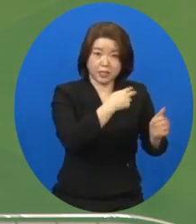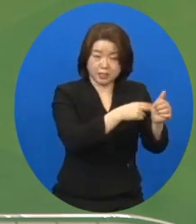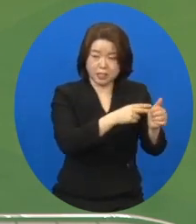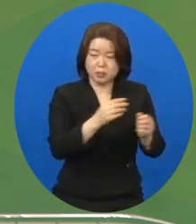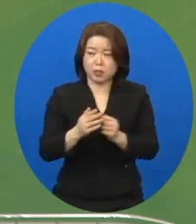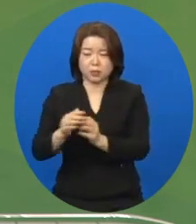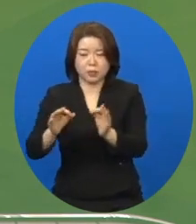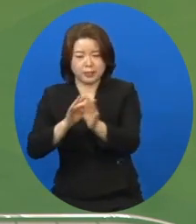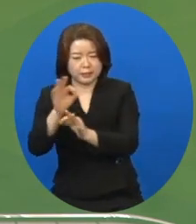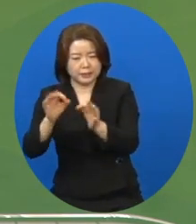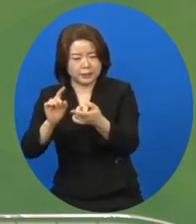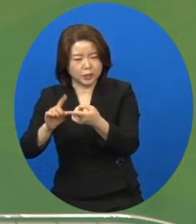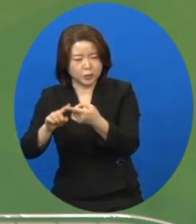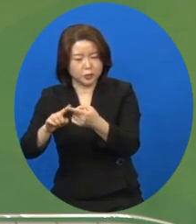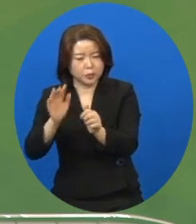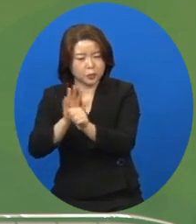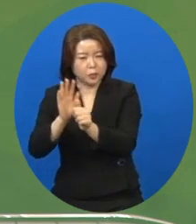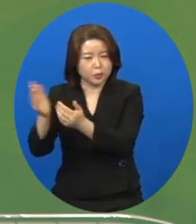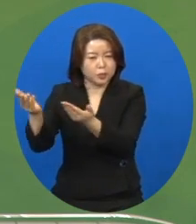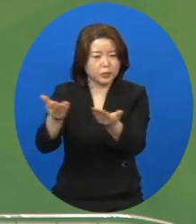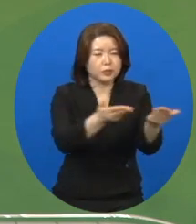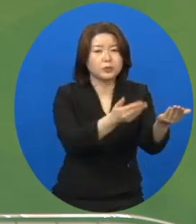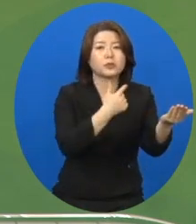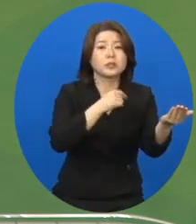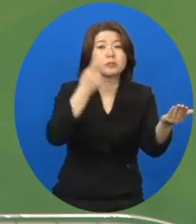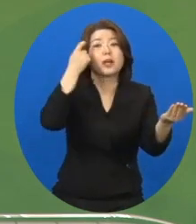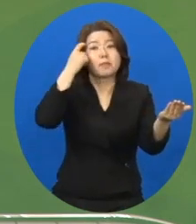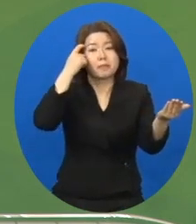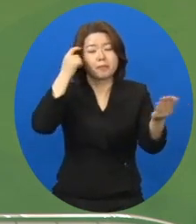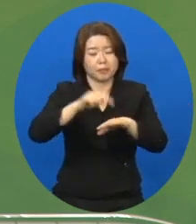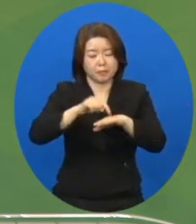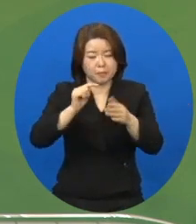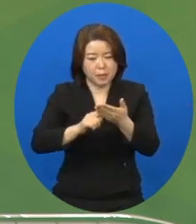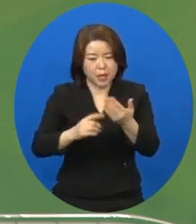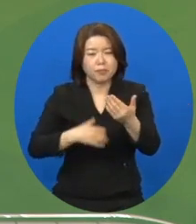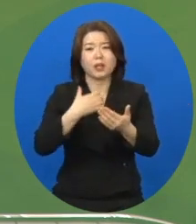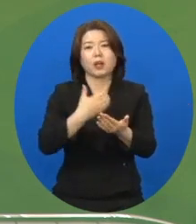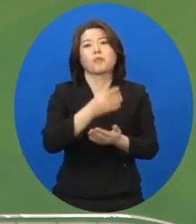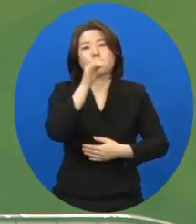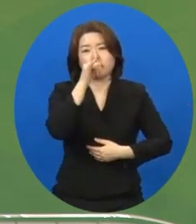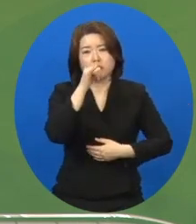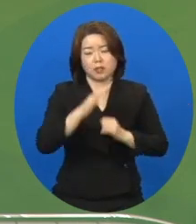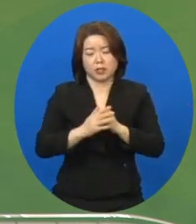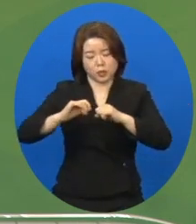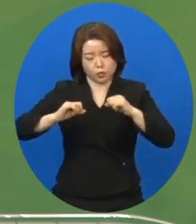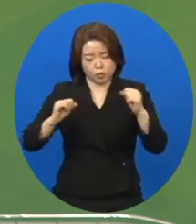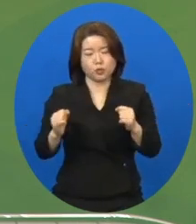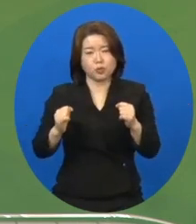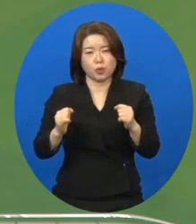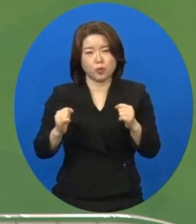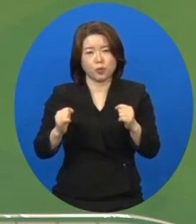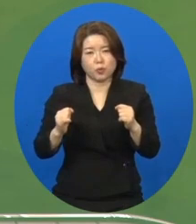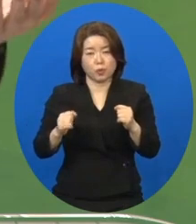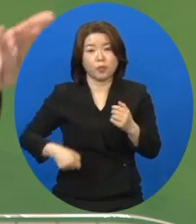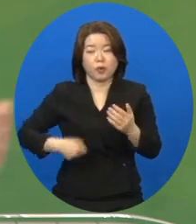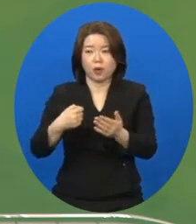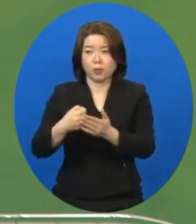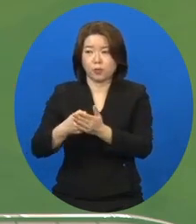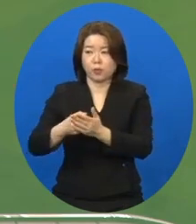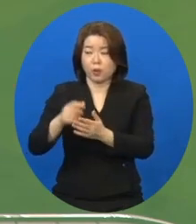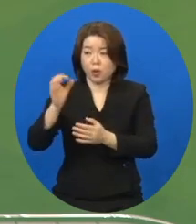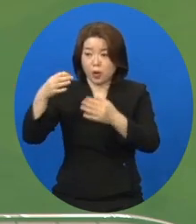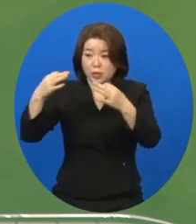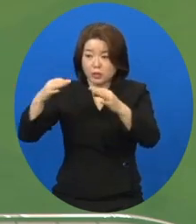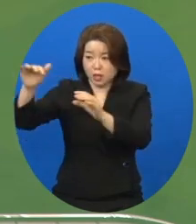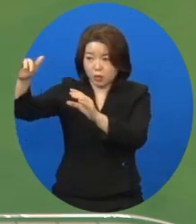보내 후원을 해드려야 되겠다, 그런 마음의 감동이 있어서 순종해야 되겠다, 그런 마음이 들어 송금을 했다는